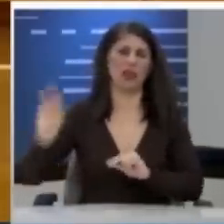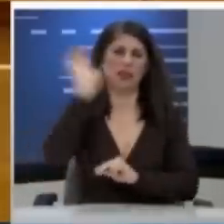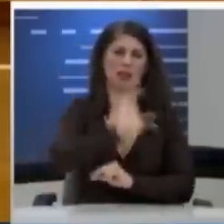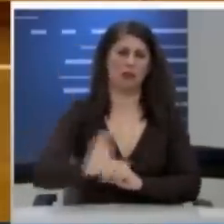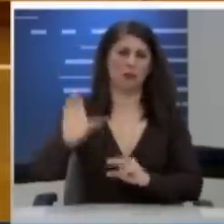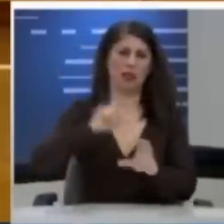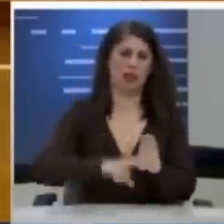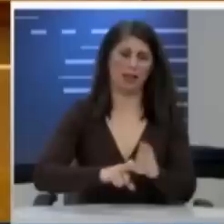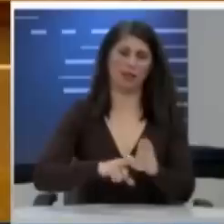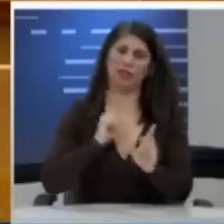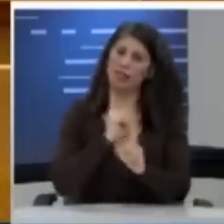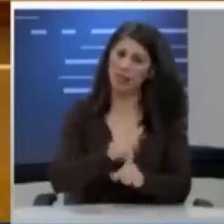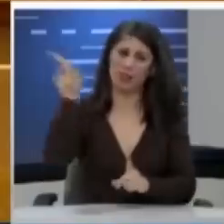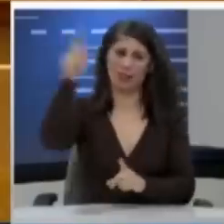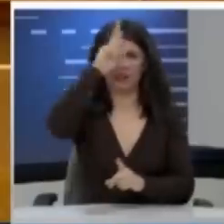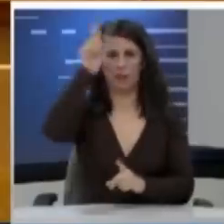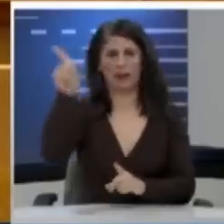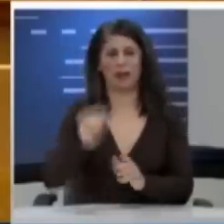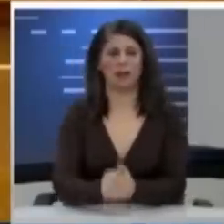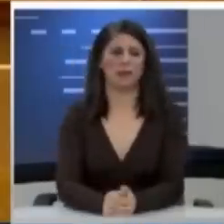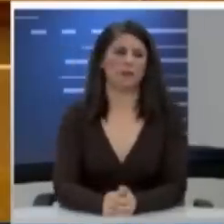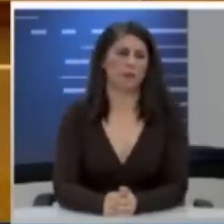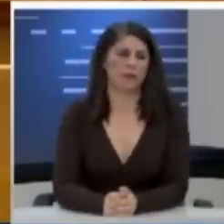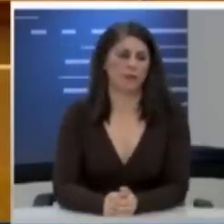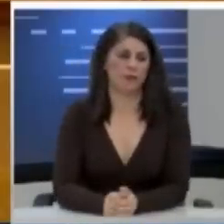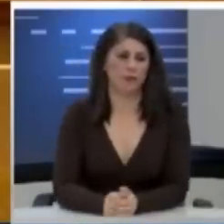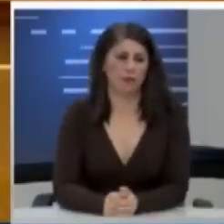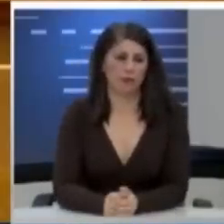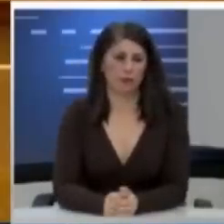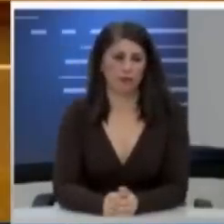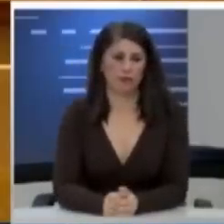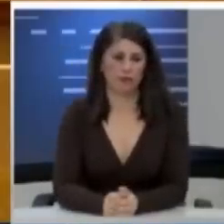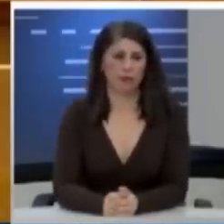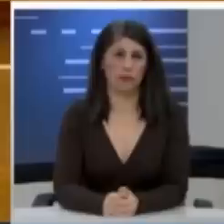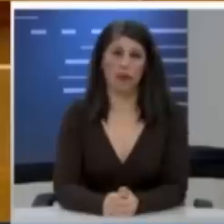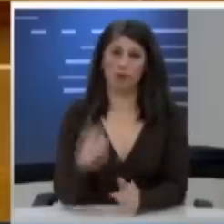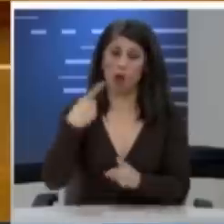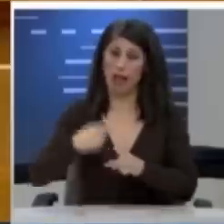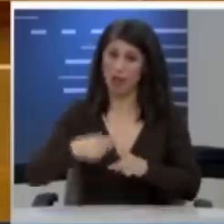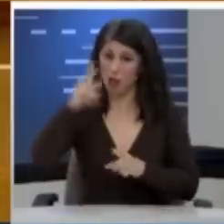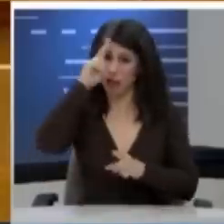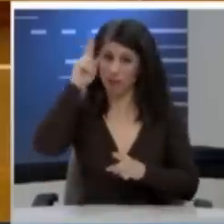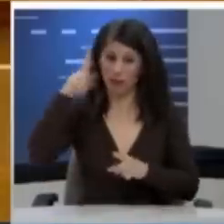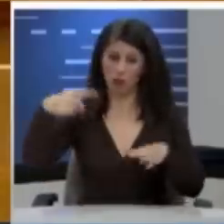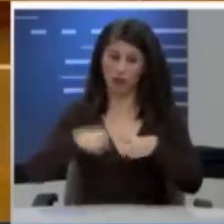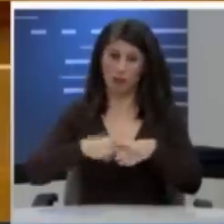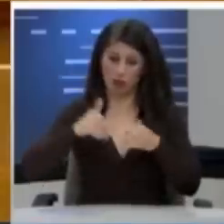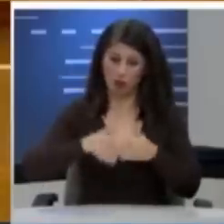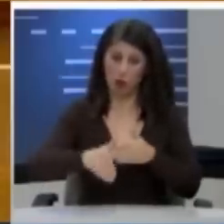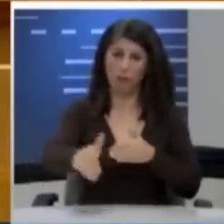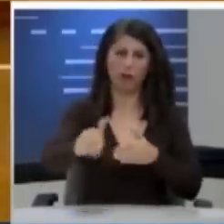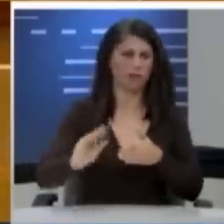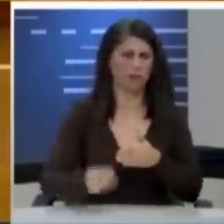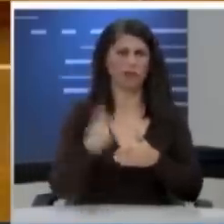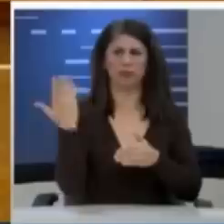Ευρωπαϊκής Ένωσης και ειδικά της Γερμανίας. Εκτός από το Ελληνογερμανικό Ταμείο για το Μέλλον,